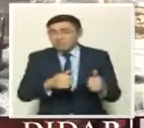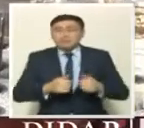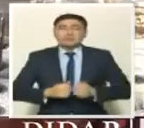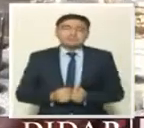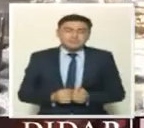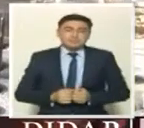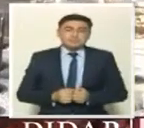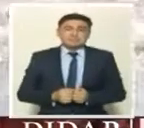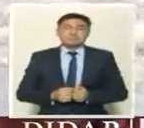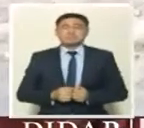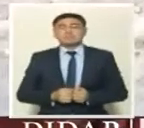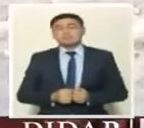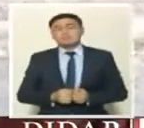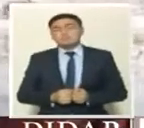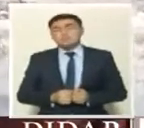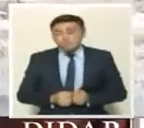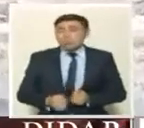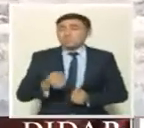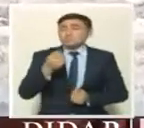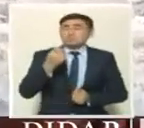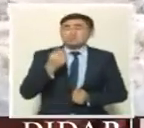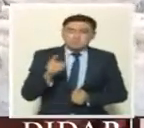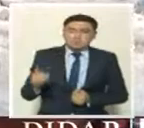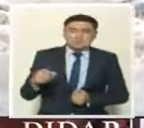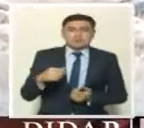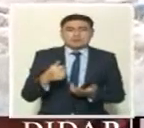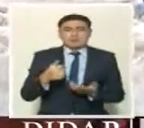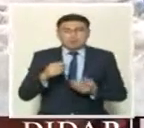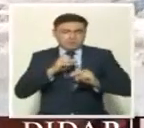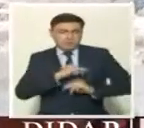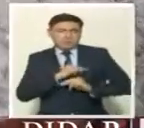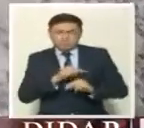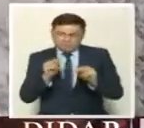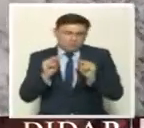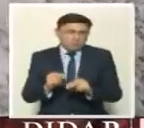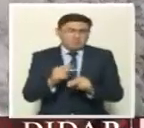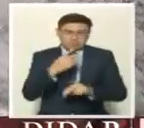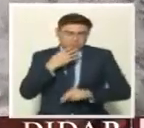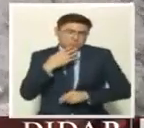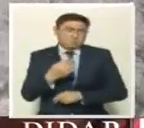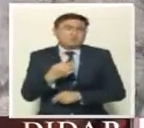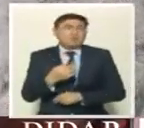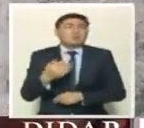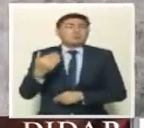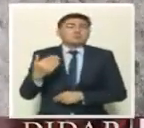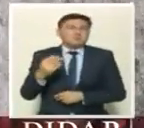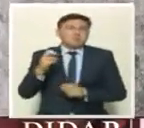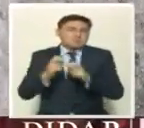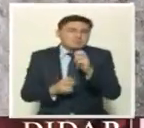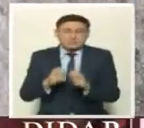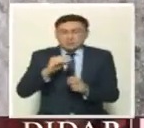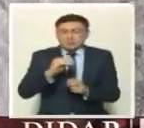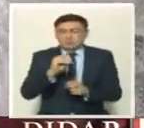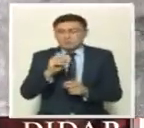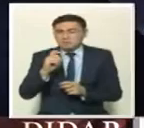и успехов в работе наш герой по праву считается одним из добросовестных специалистов освоивших сложную работу производства в сфере